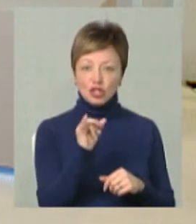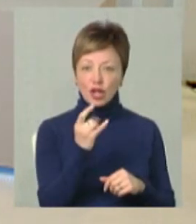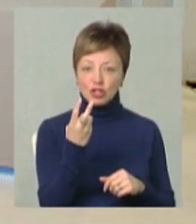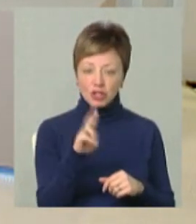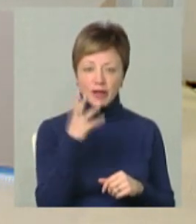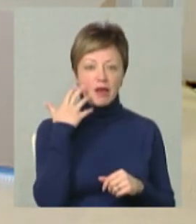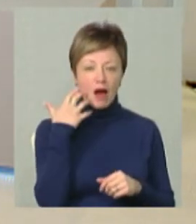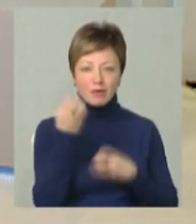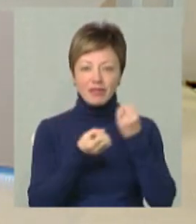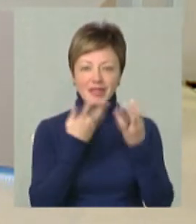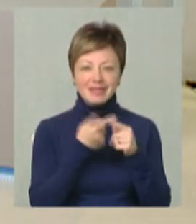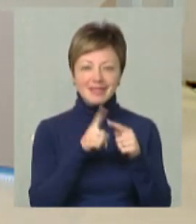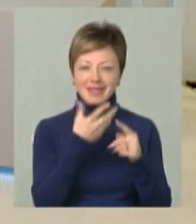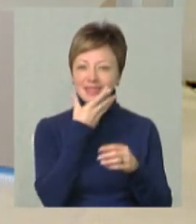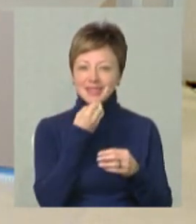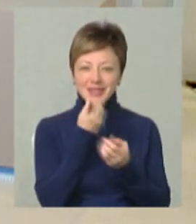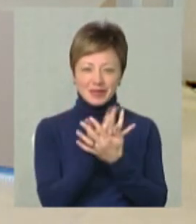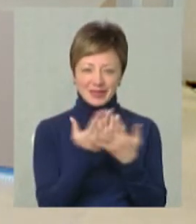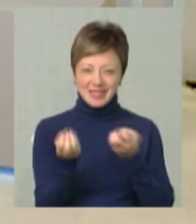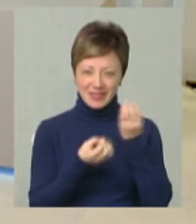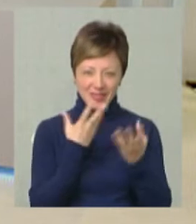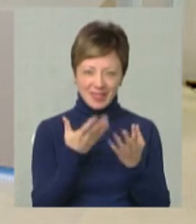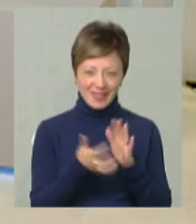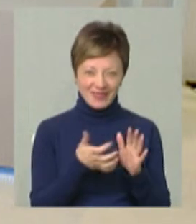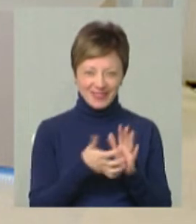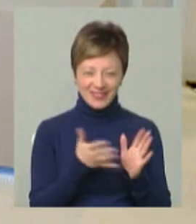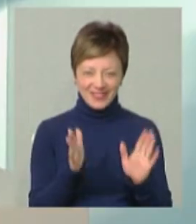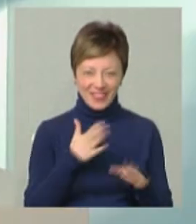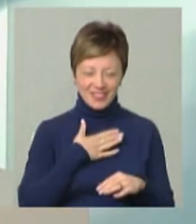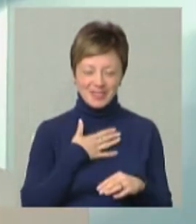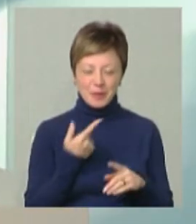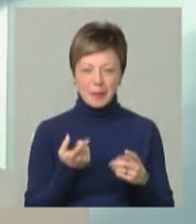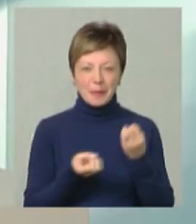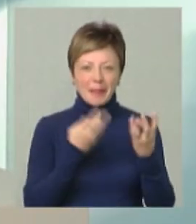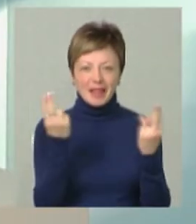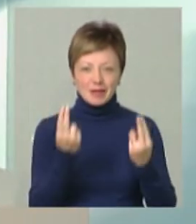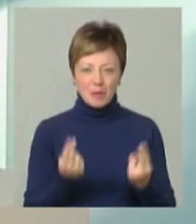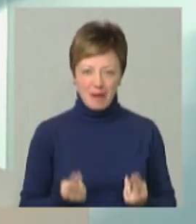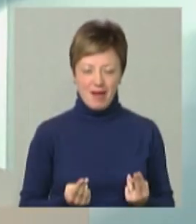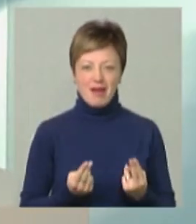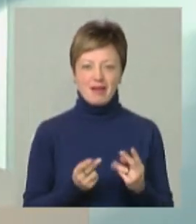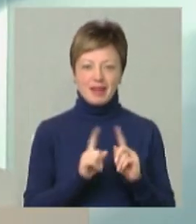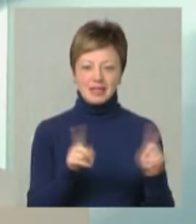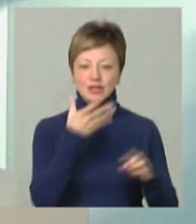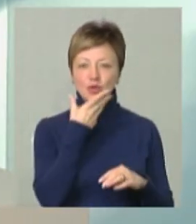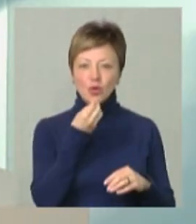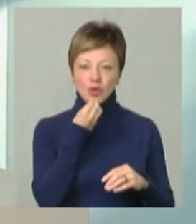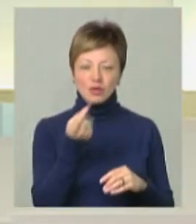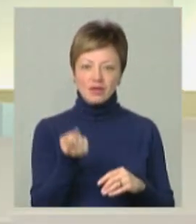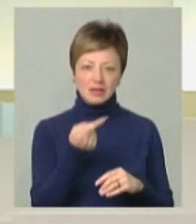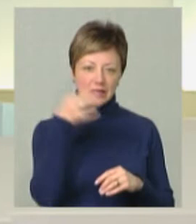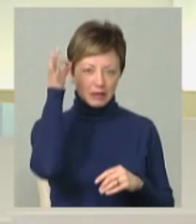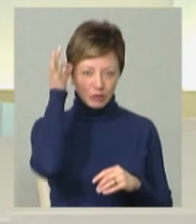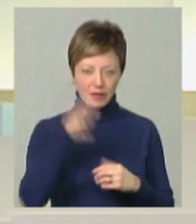квітує, отим декоративним різним цвітом, буянням. Буянням і різнобарв'ям, тим отою екзотикою, про яку